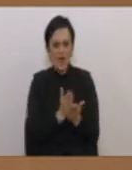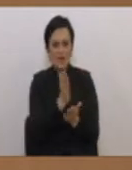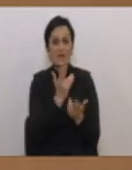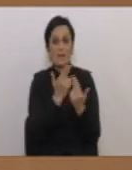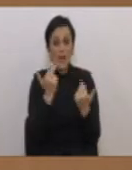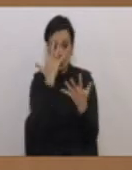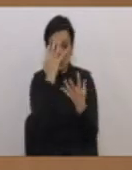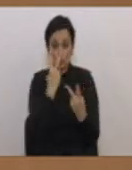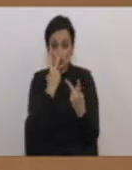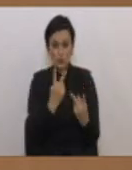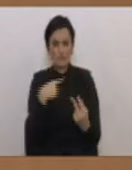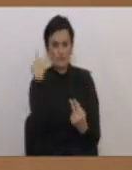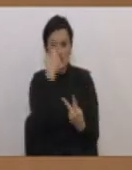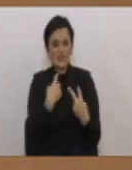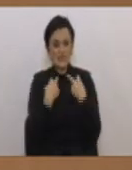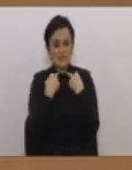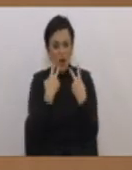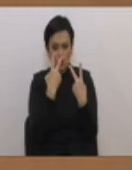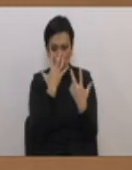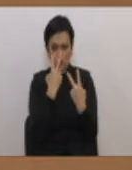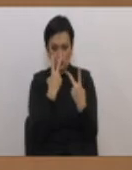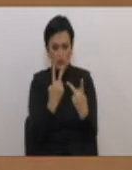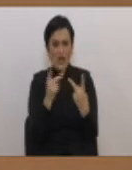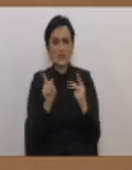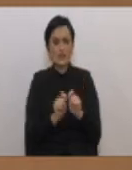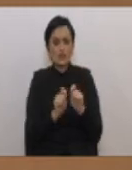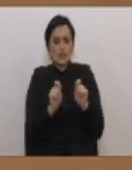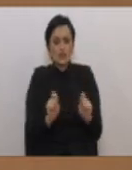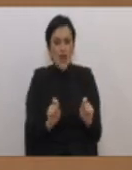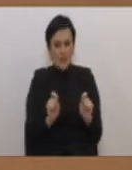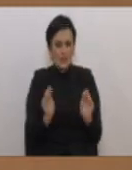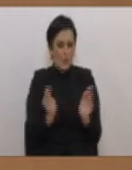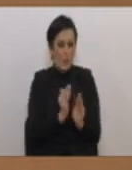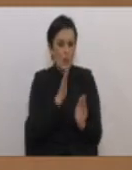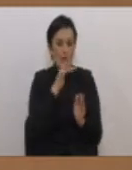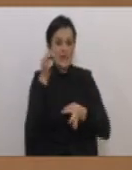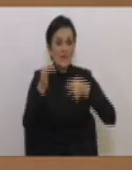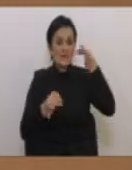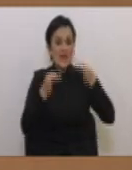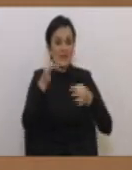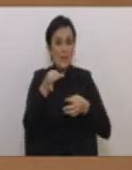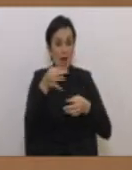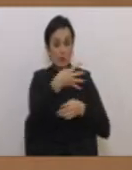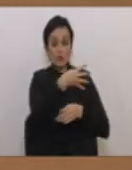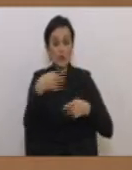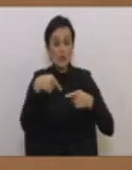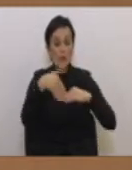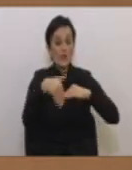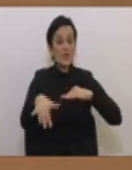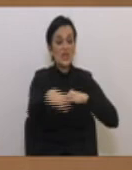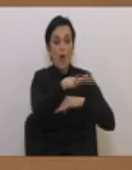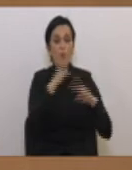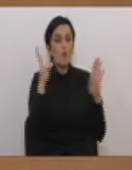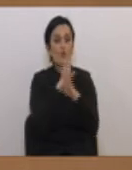სურათით, რომელიც იმახინჯის სურათით, რომელიც მათ შექმნეს მოკლე დროით სასამართლოს შენობის გარეთ, ბუნებრივია ისინი